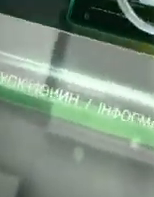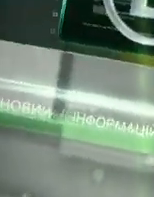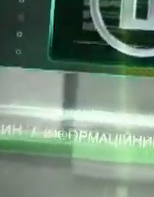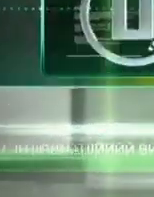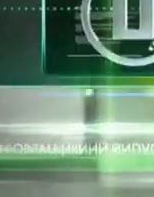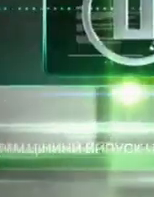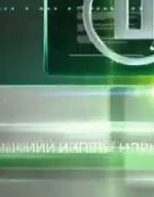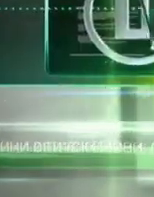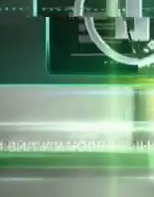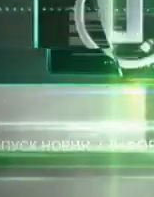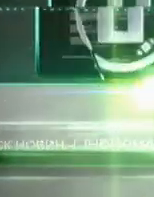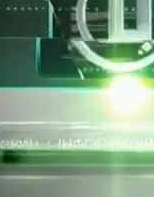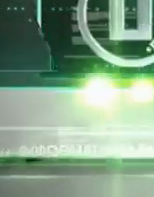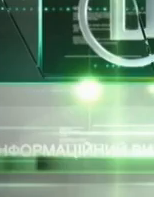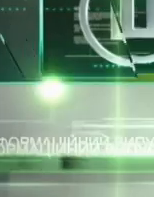Музика